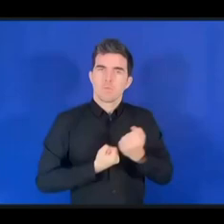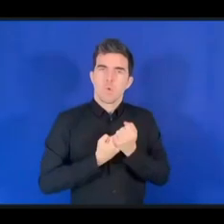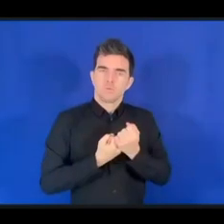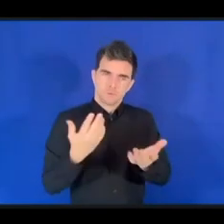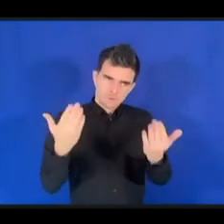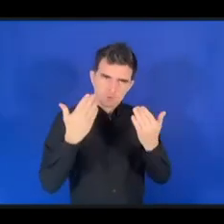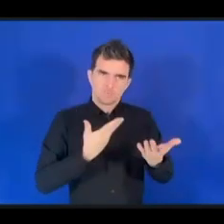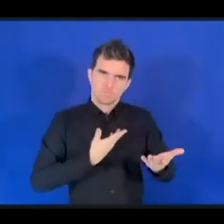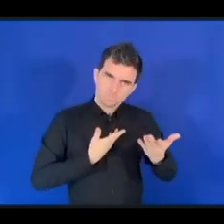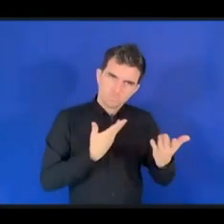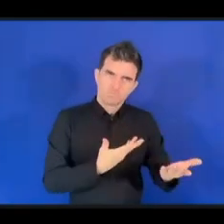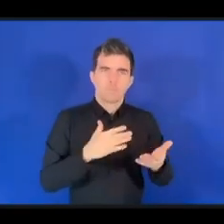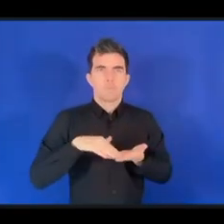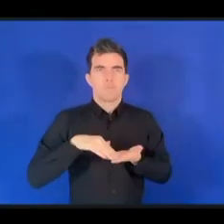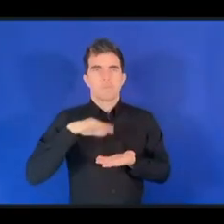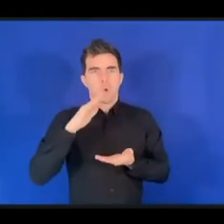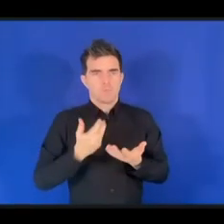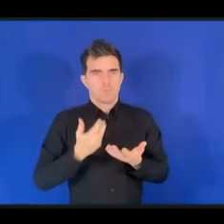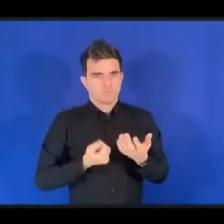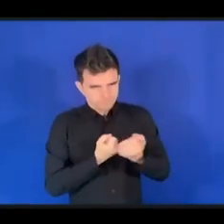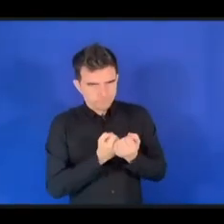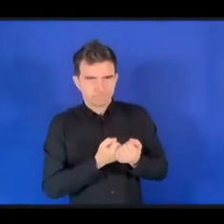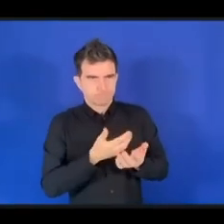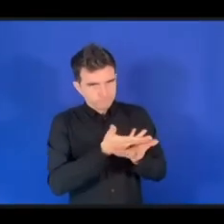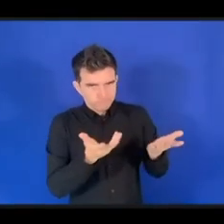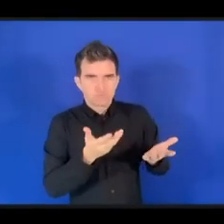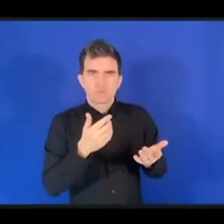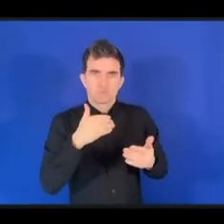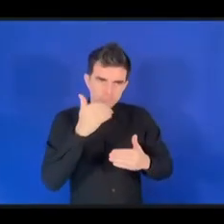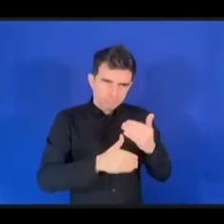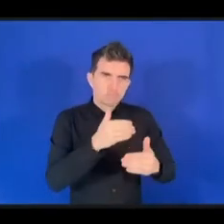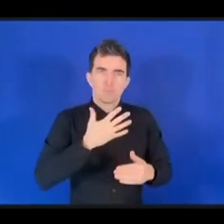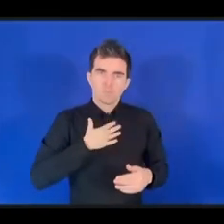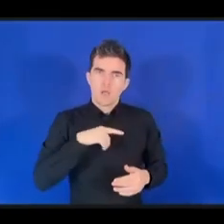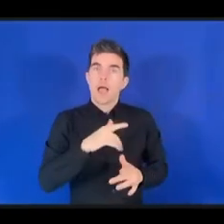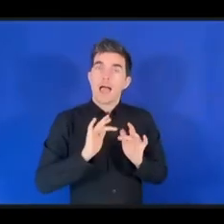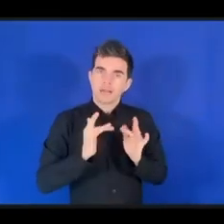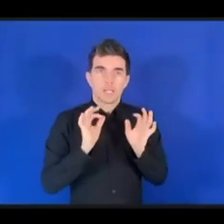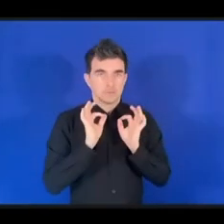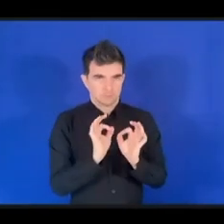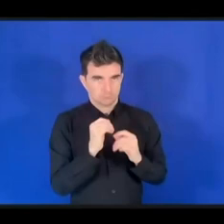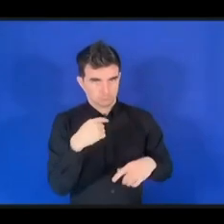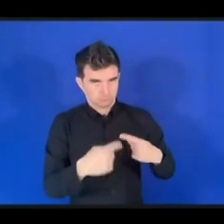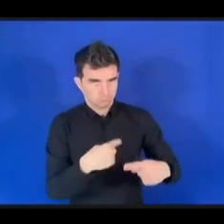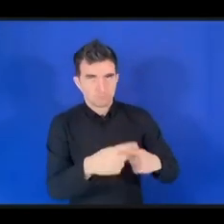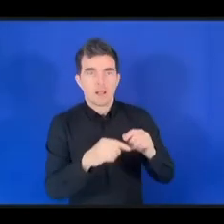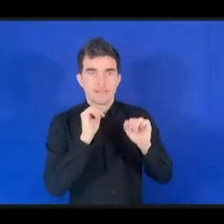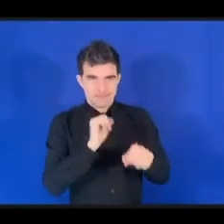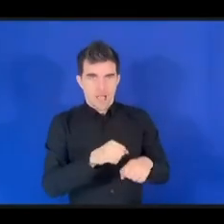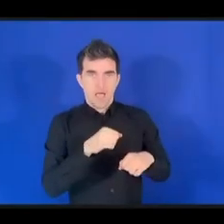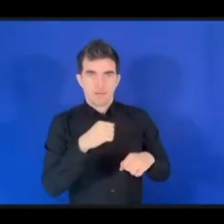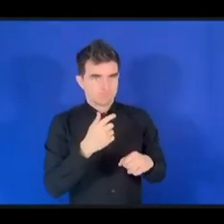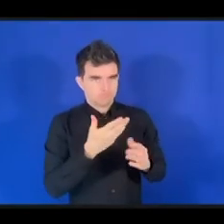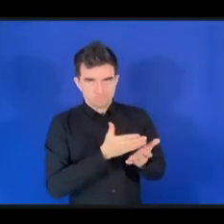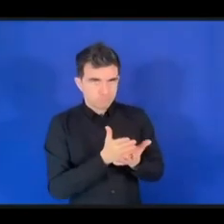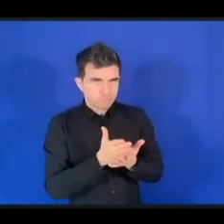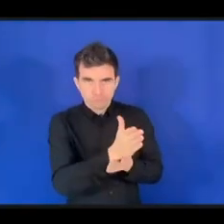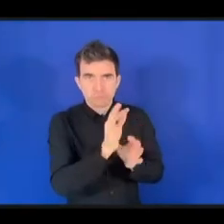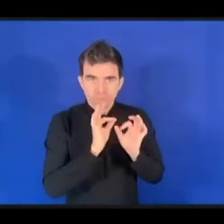组织，让互联网能够运行下去，因为它的稳定和健康对于全球